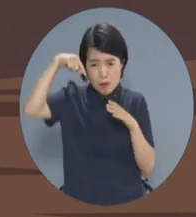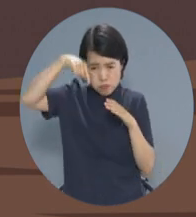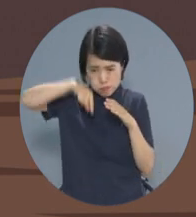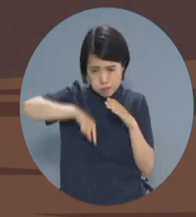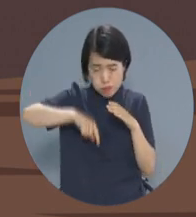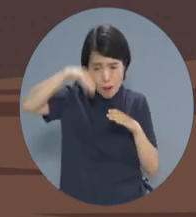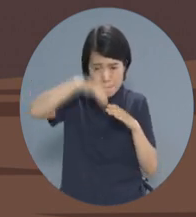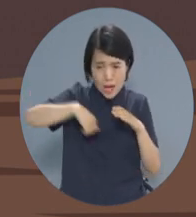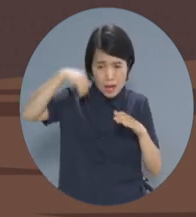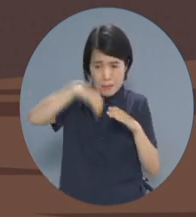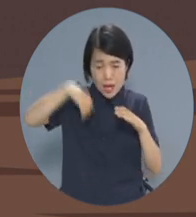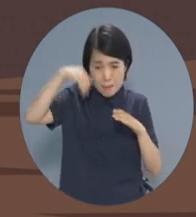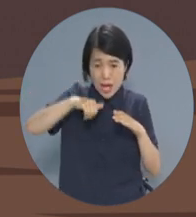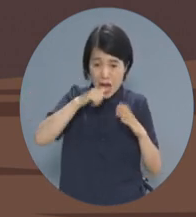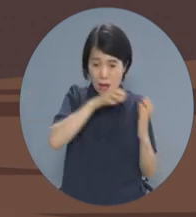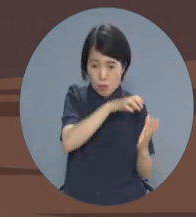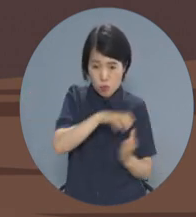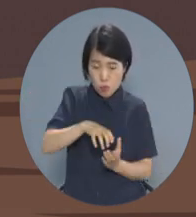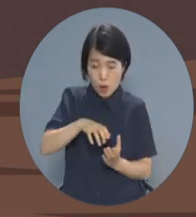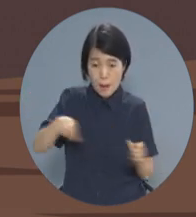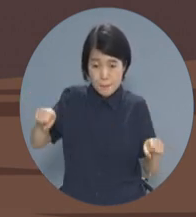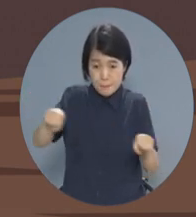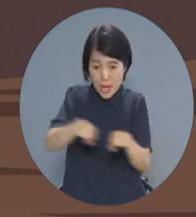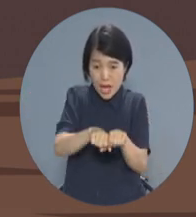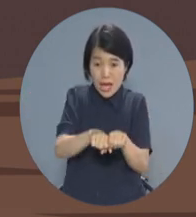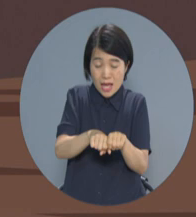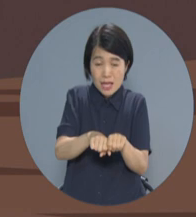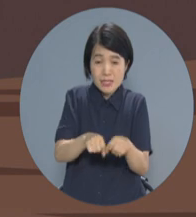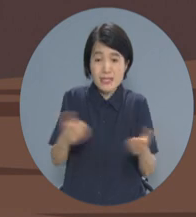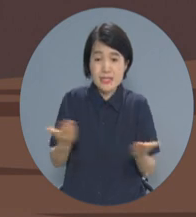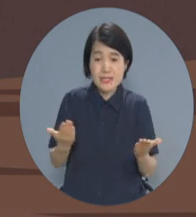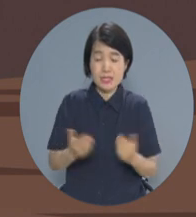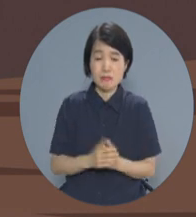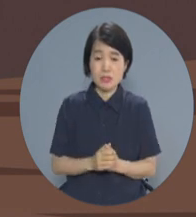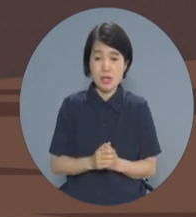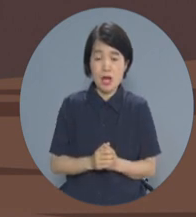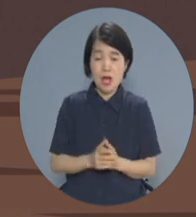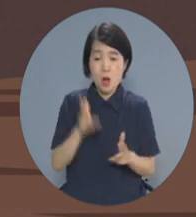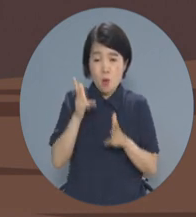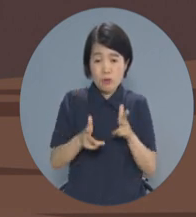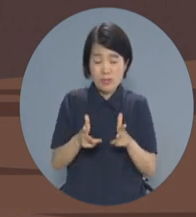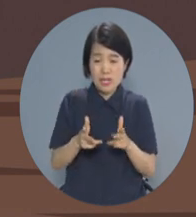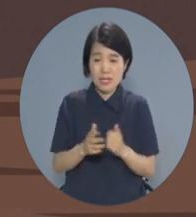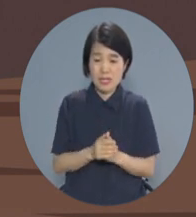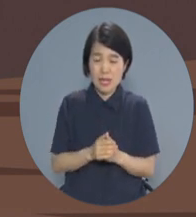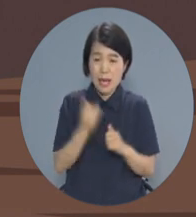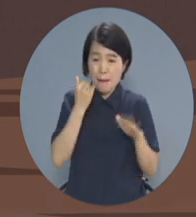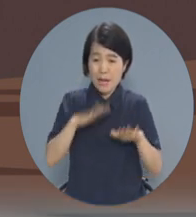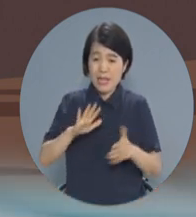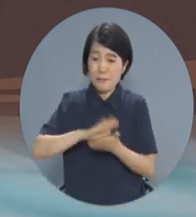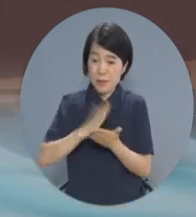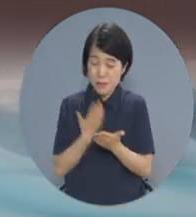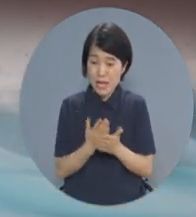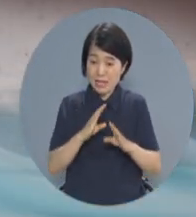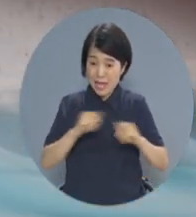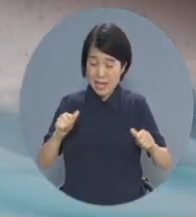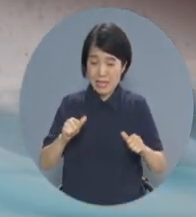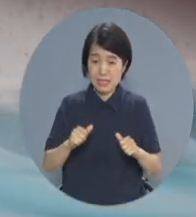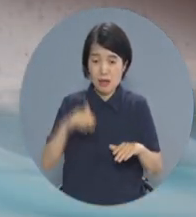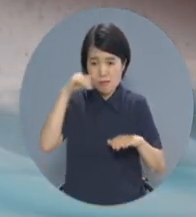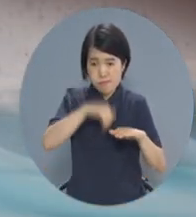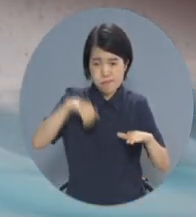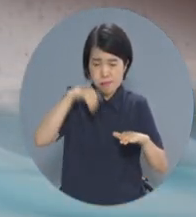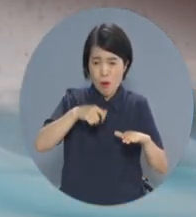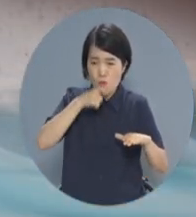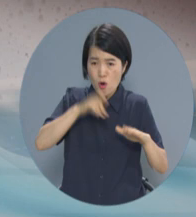파내고 들어가 소방배관을 연결하는 작업이었습니다. 공장 부지가 바다를 메운 간척지였던 탓에 땅을 파내자